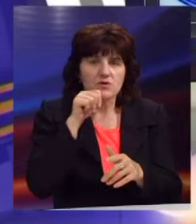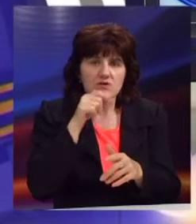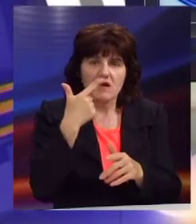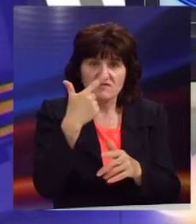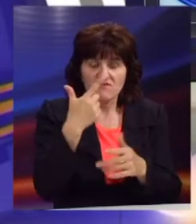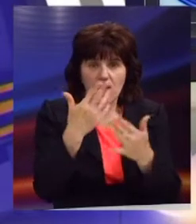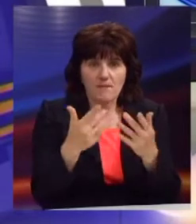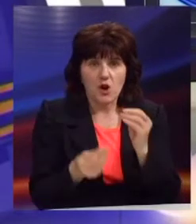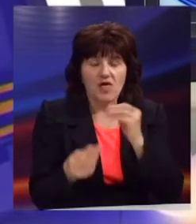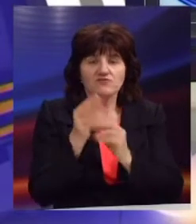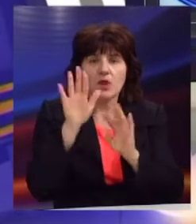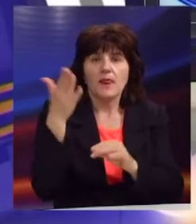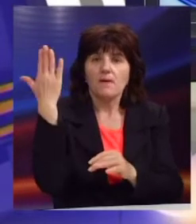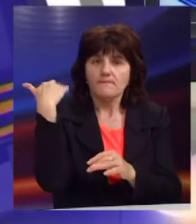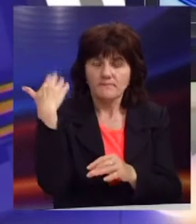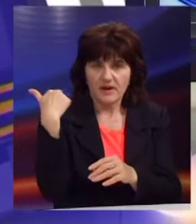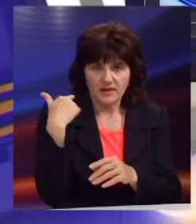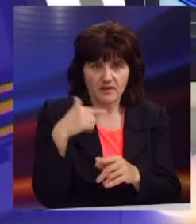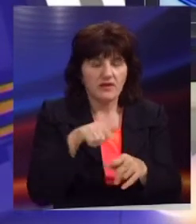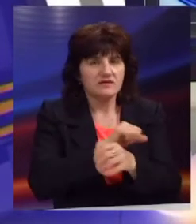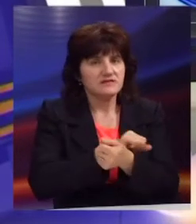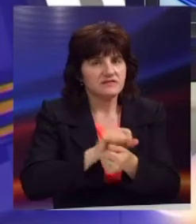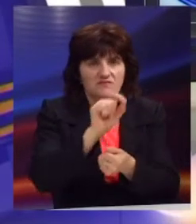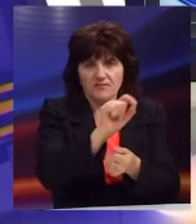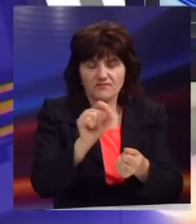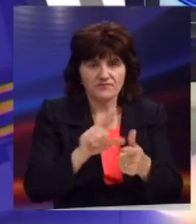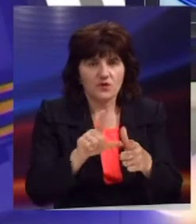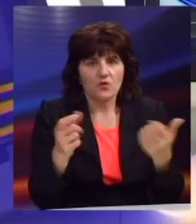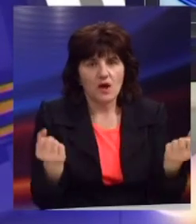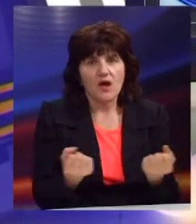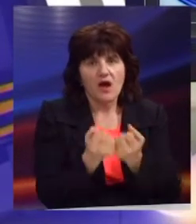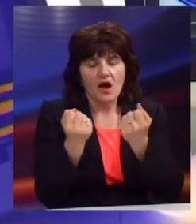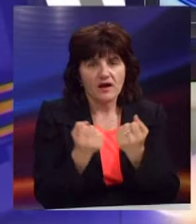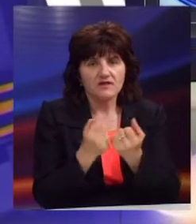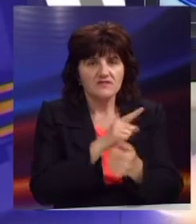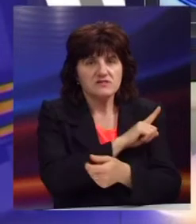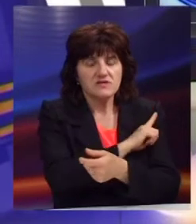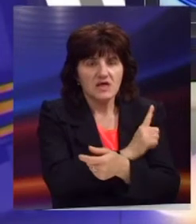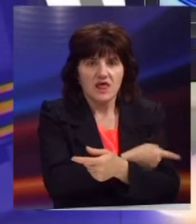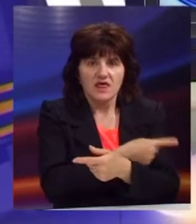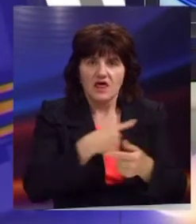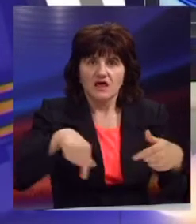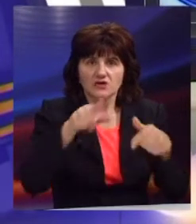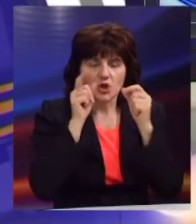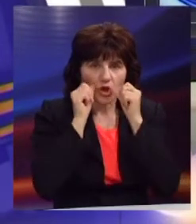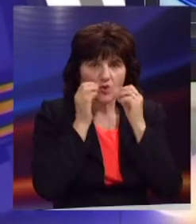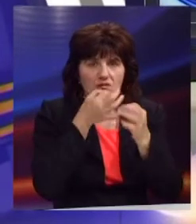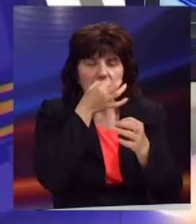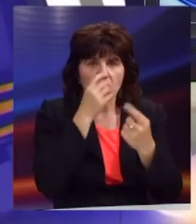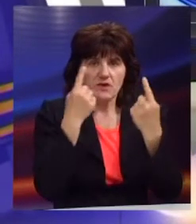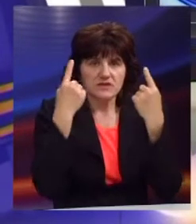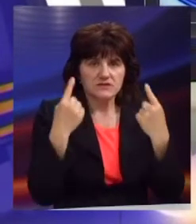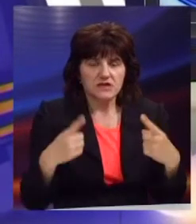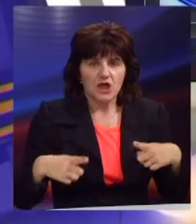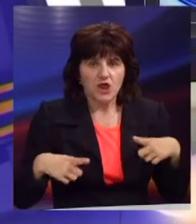odnosu na prošlu godinu. Konkurs je raspisan za sve promotivno-edukativne aktivnosti, kao i jačanje civilnog sektora i unapređenje